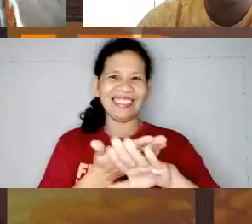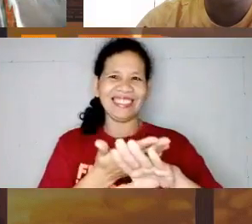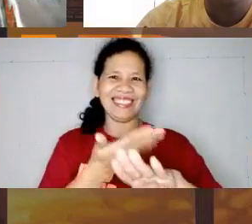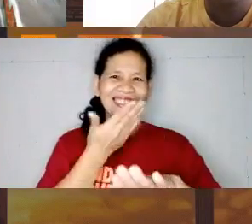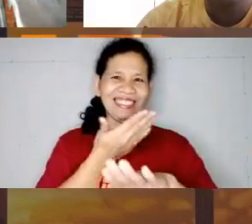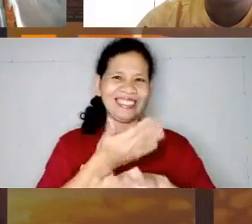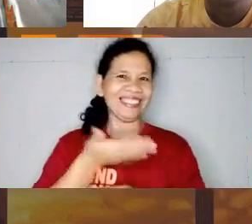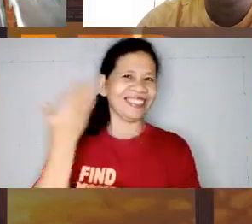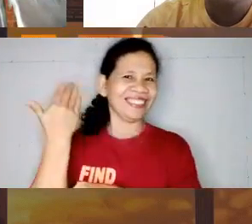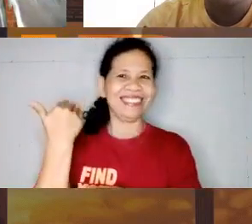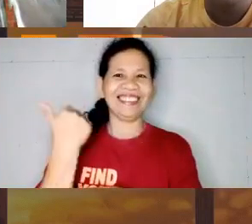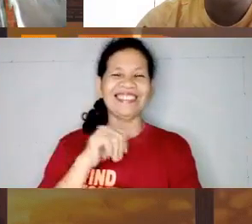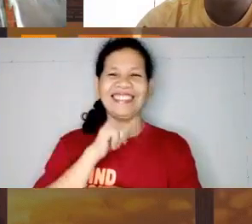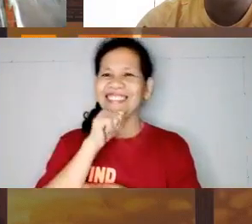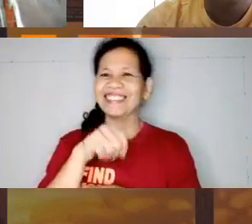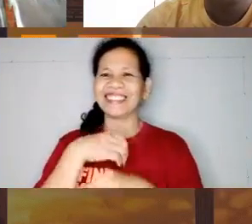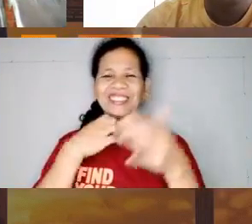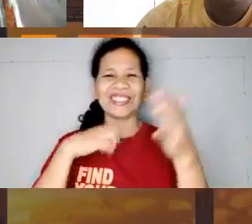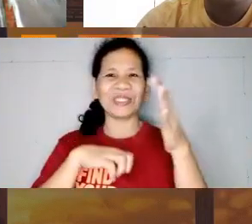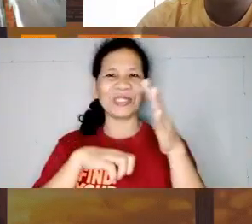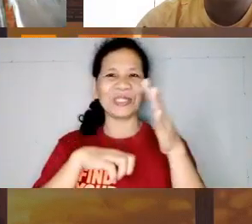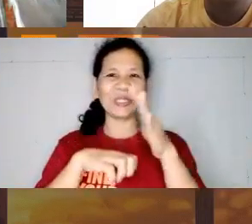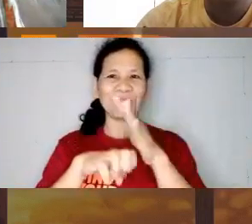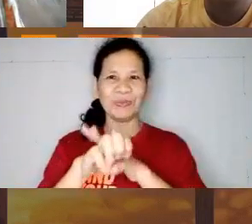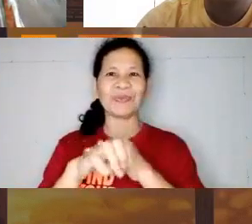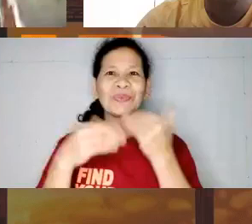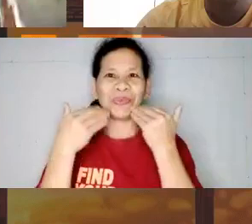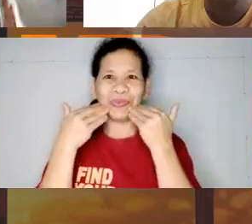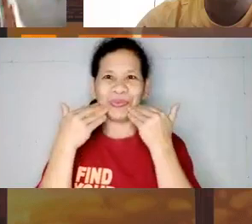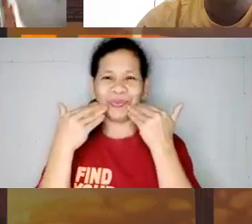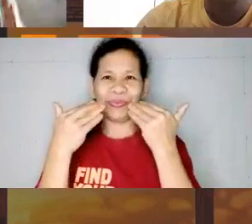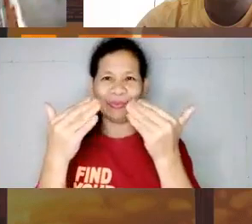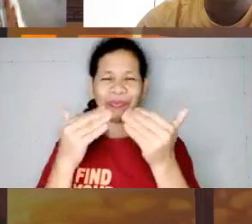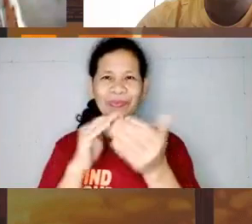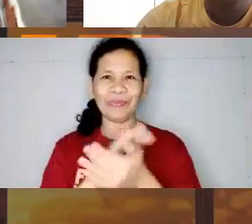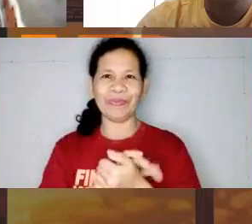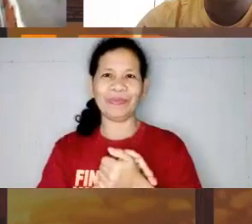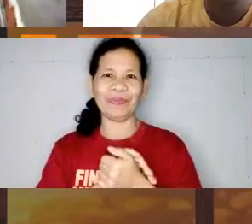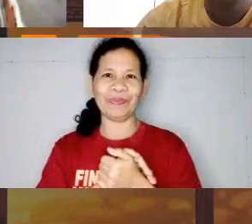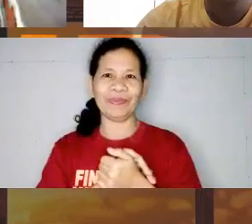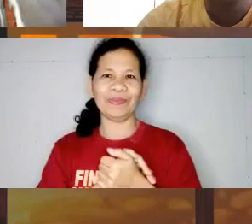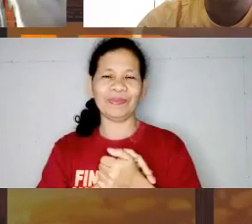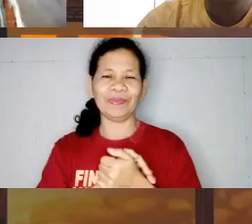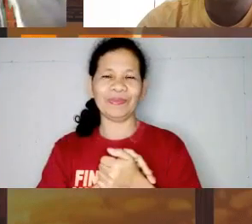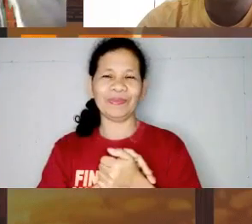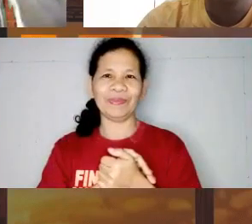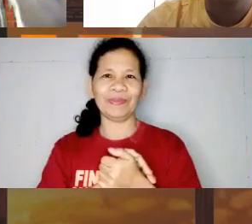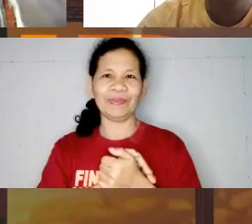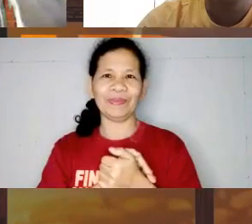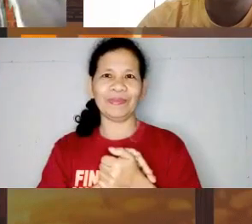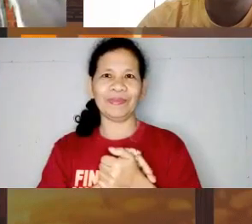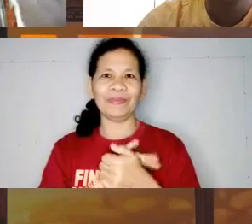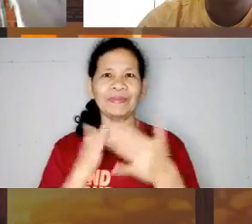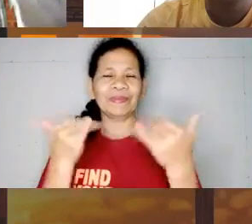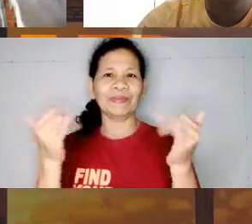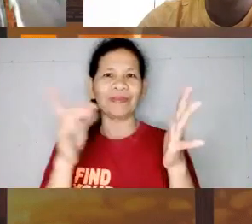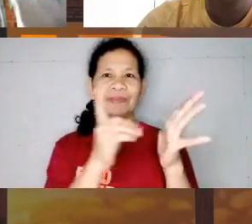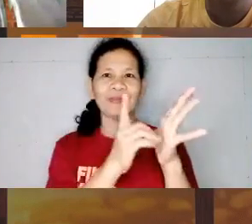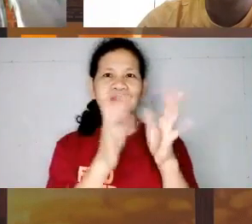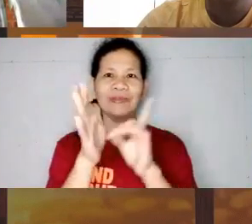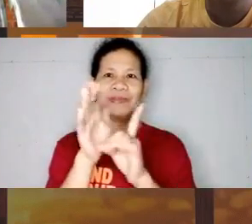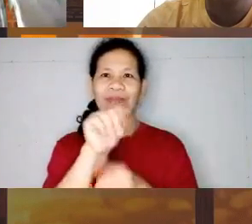hindi ka makakapasok. So, salamat. So, ito pong ating devotional. Huwag po